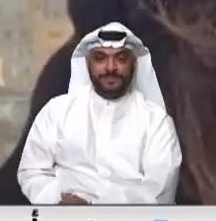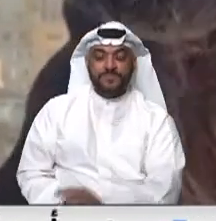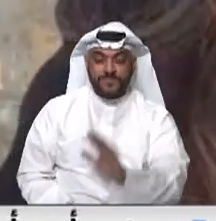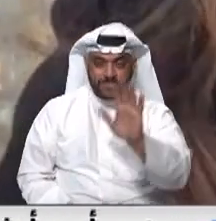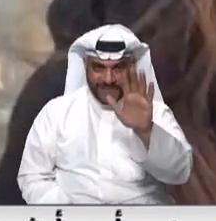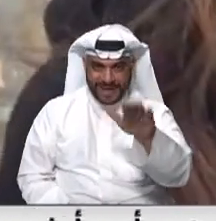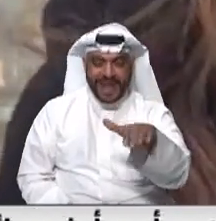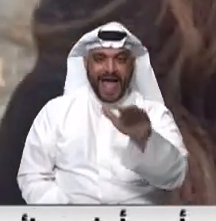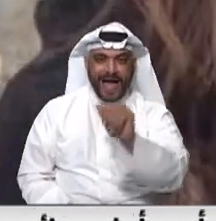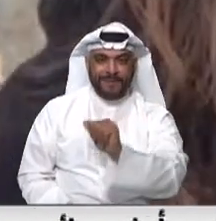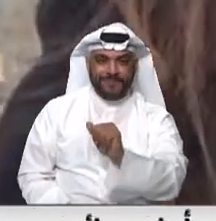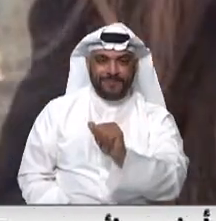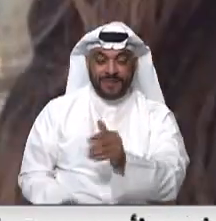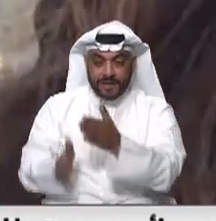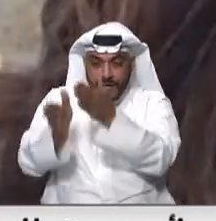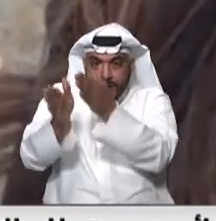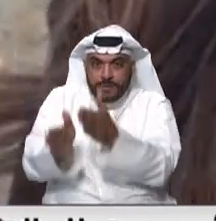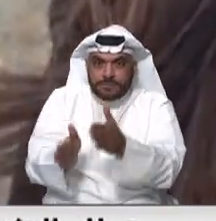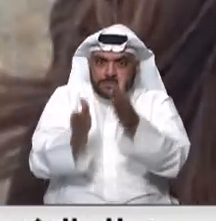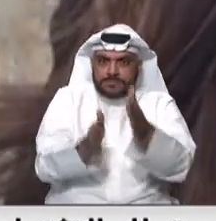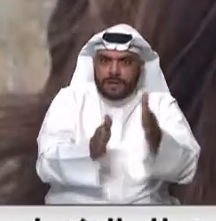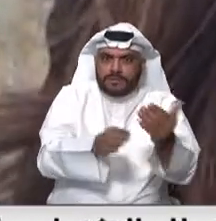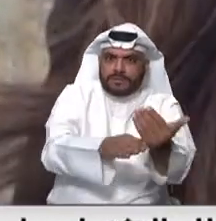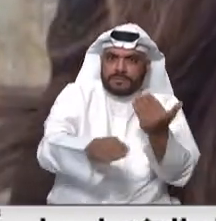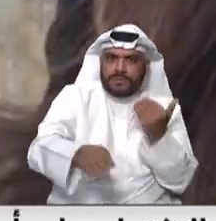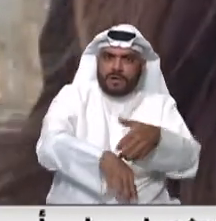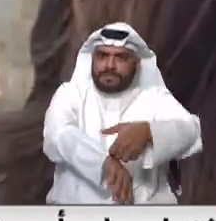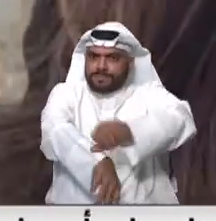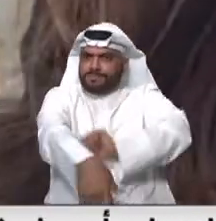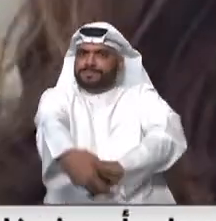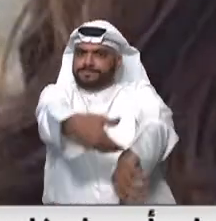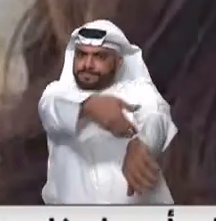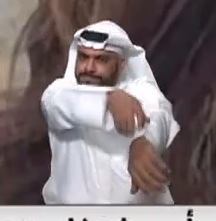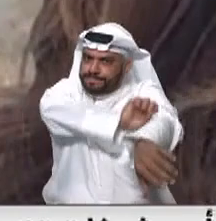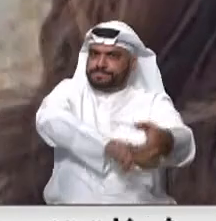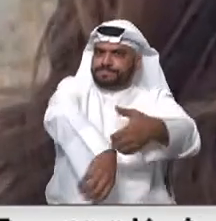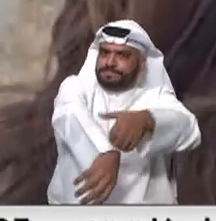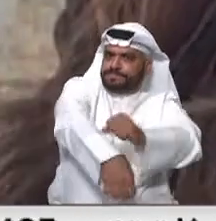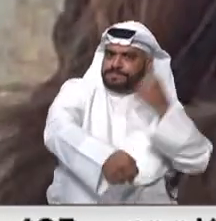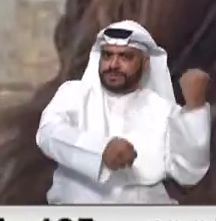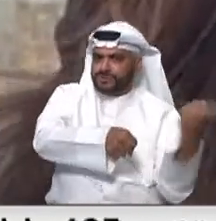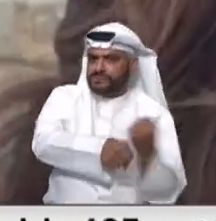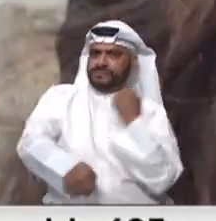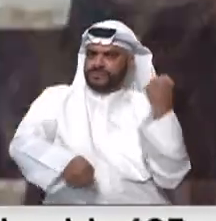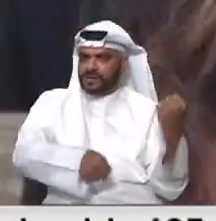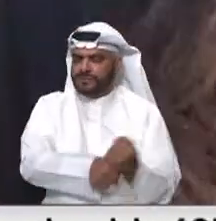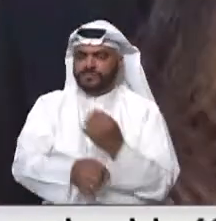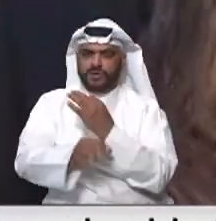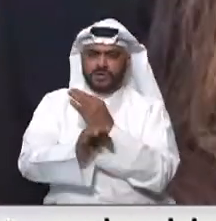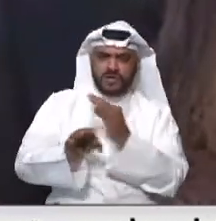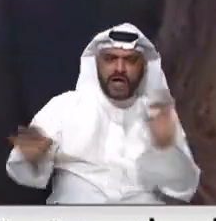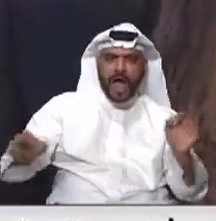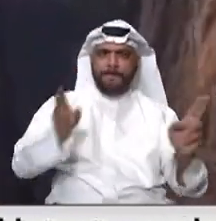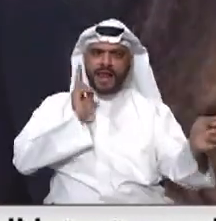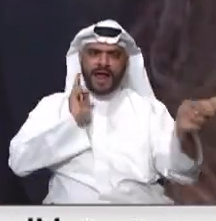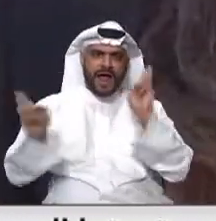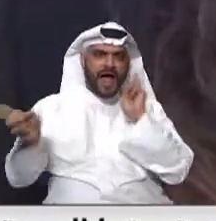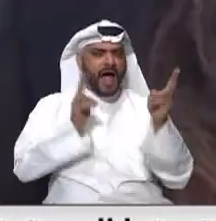نعم بسام، الاستعدادات قائمة على قدم وساق لهذا الحفل الكبير